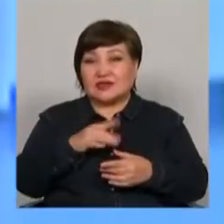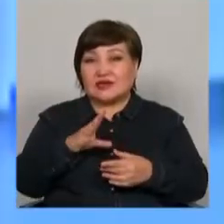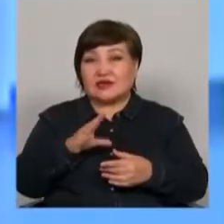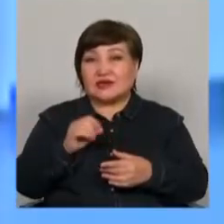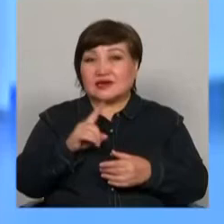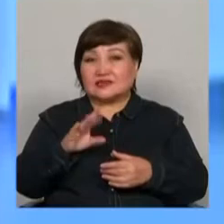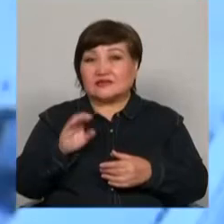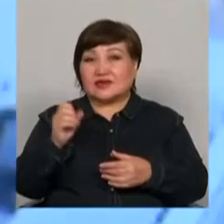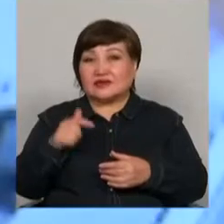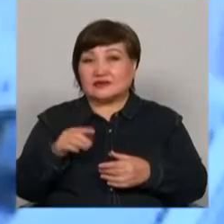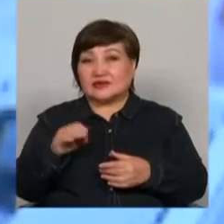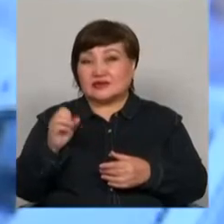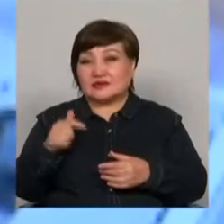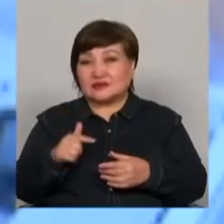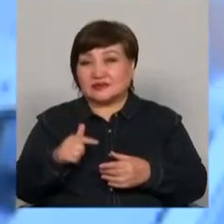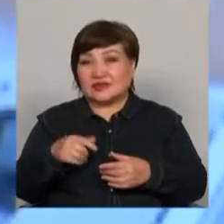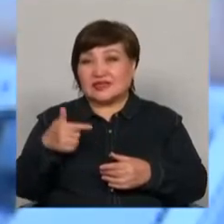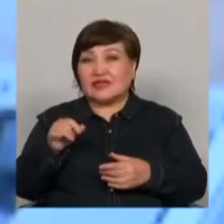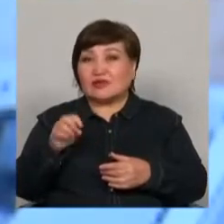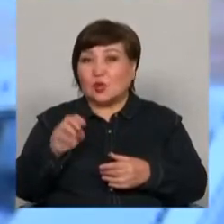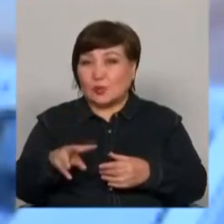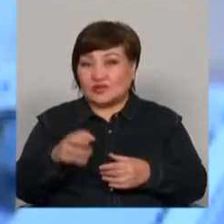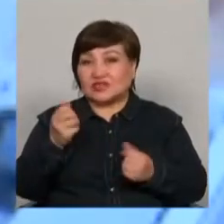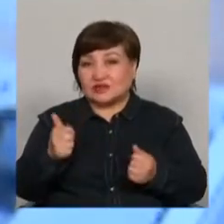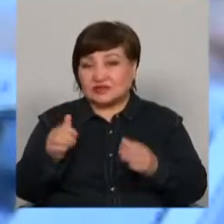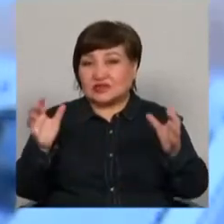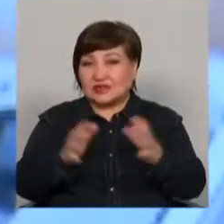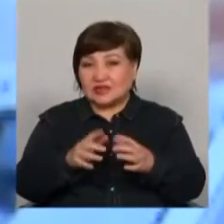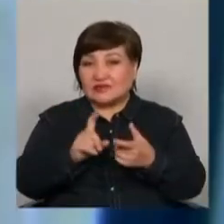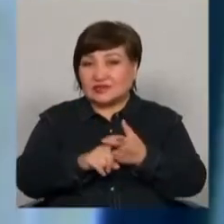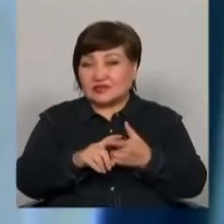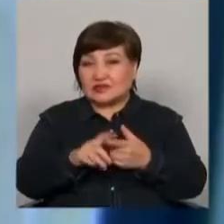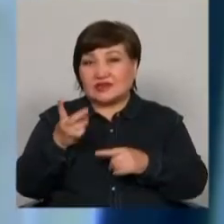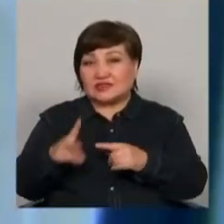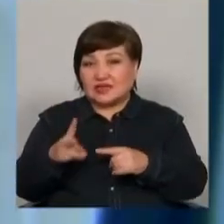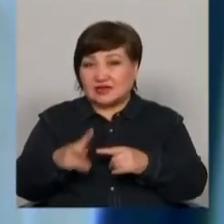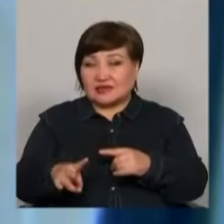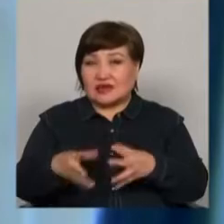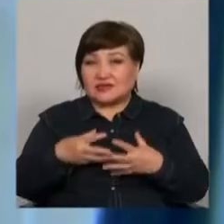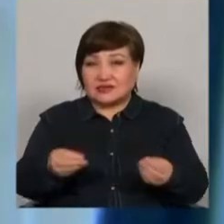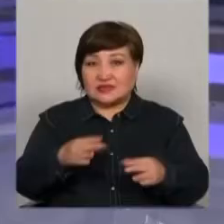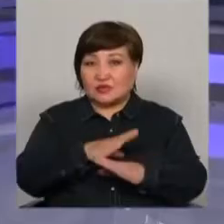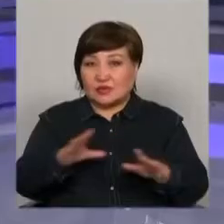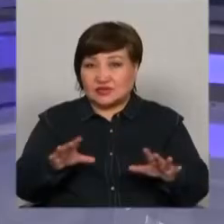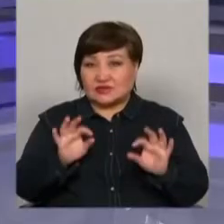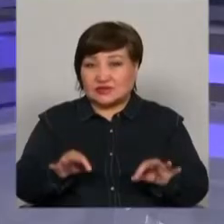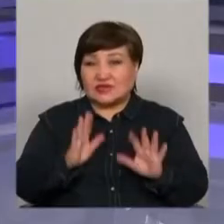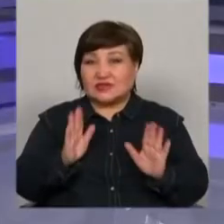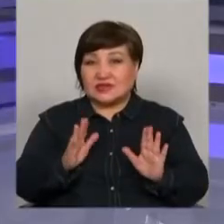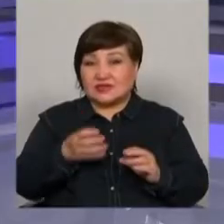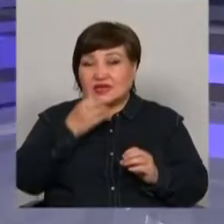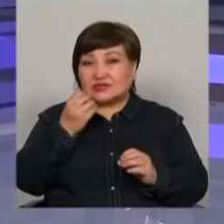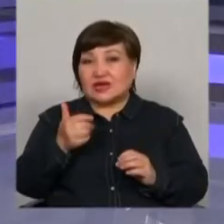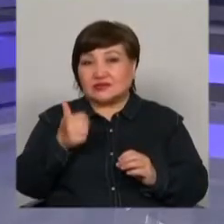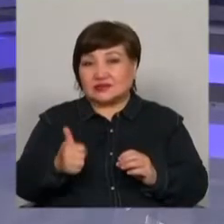бұның жаңағы геномы толық сақталған вакцина, ондай зиянды әсерлері болған да жоқ, анықталған да жоқ, тек қана жақсы нәтижелер көрсетті.